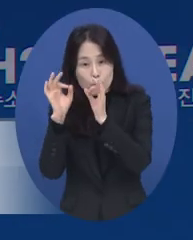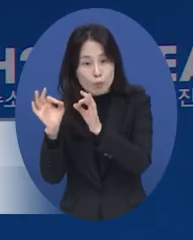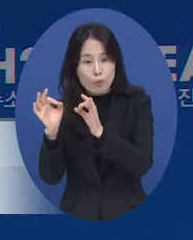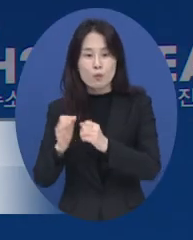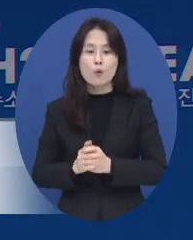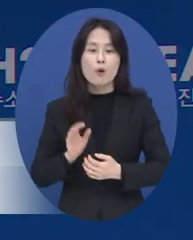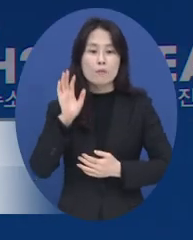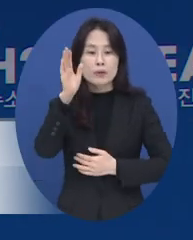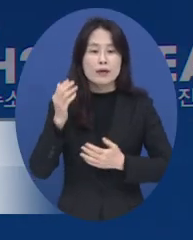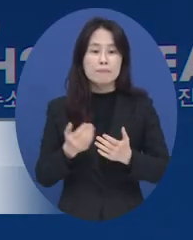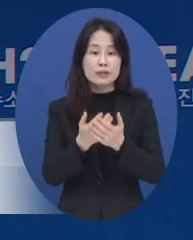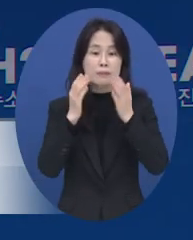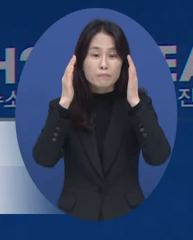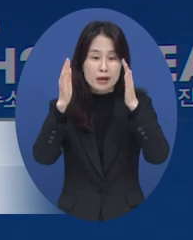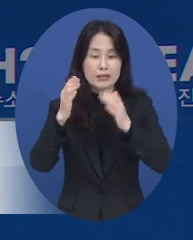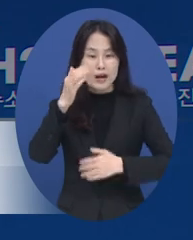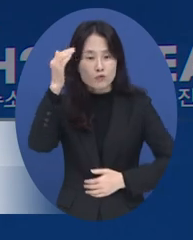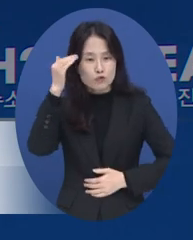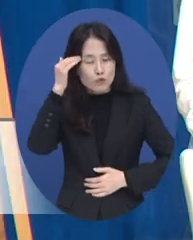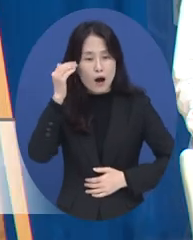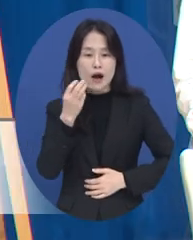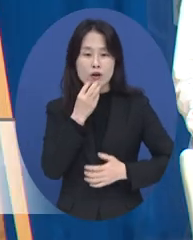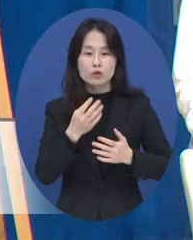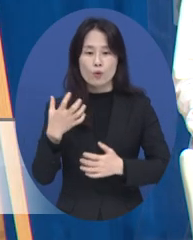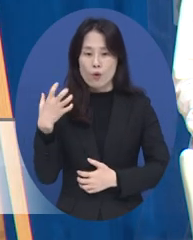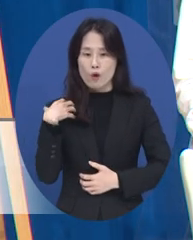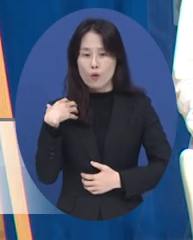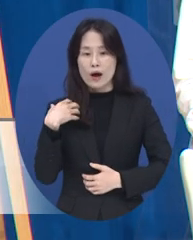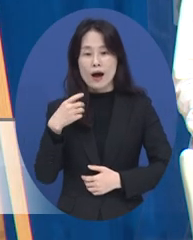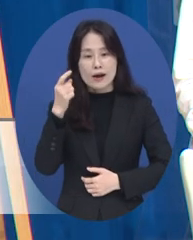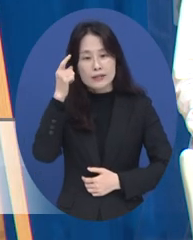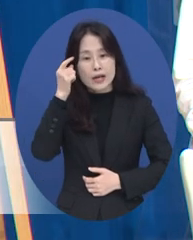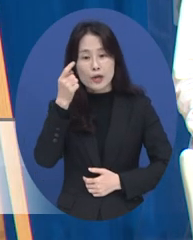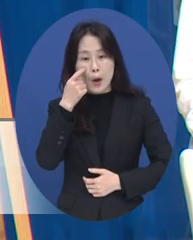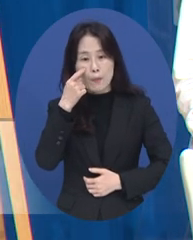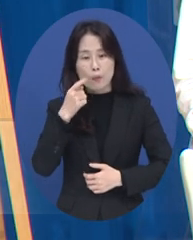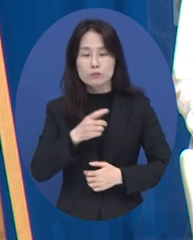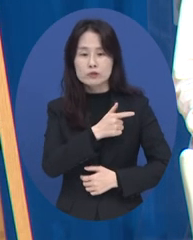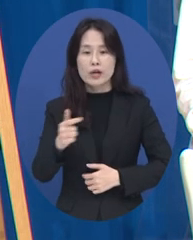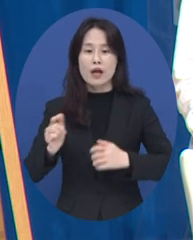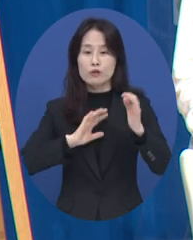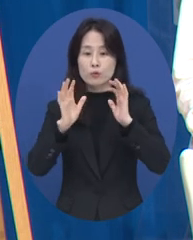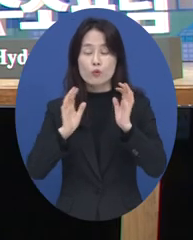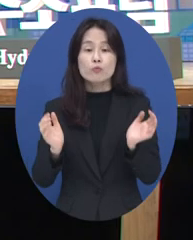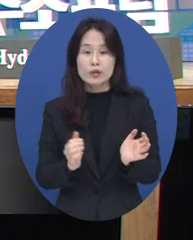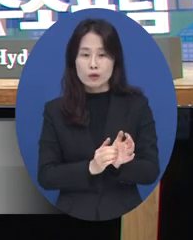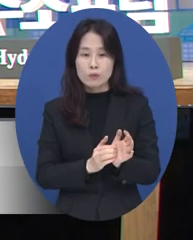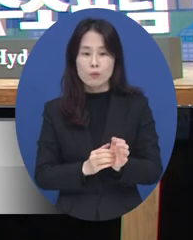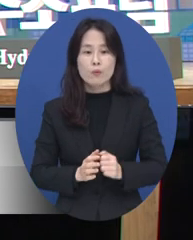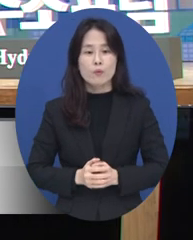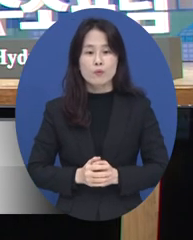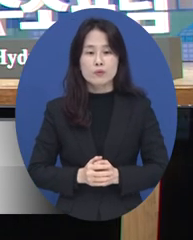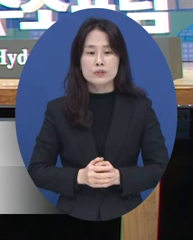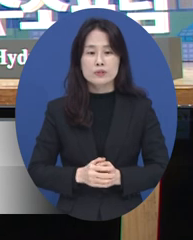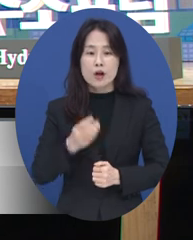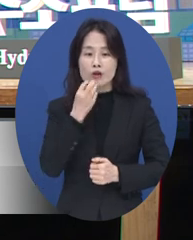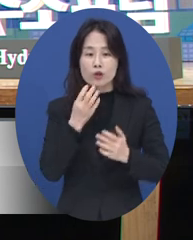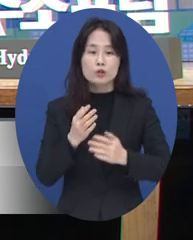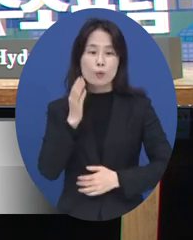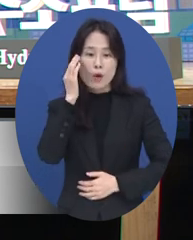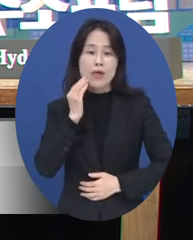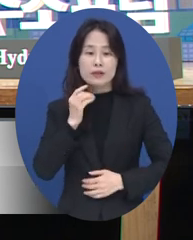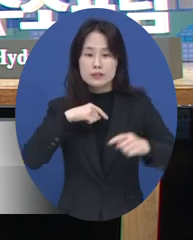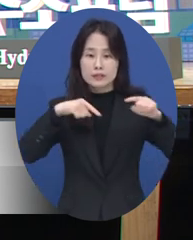미래 발전 방향과 대한민국 꽉 연기도 의 역할에 대해 조망해 보는 대토론회 장이 마련됐고 이밖에 경기도의 그린 뉴딜